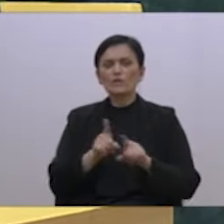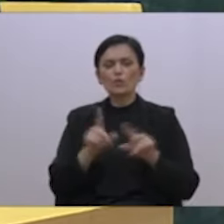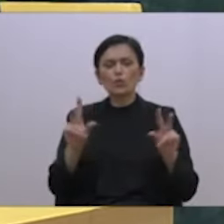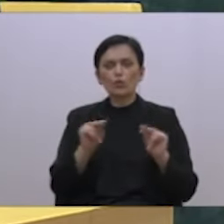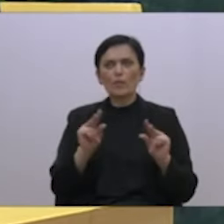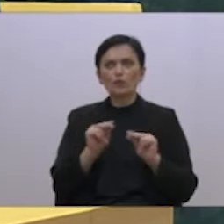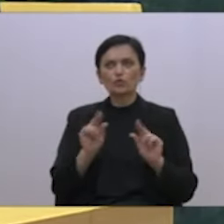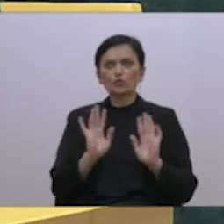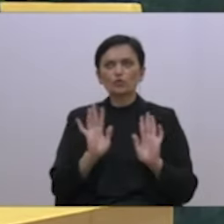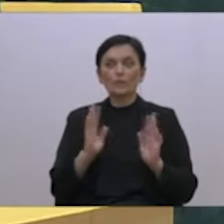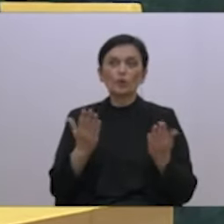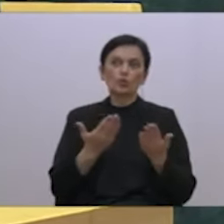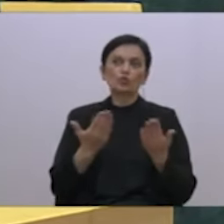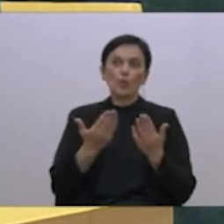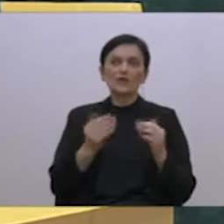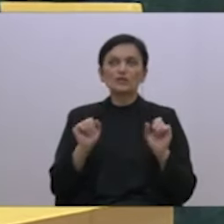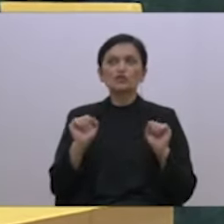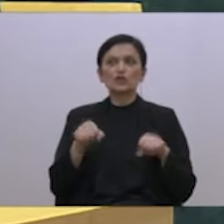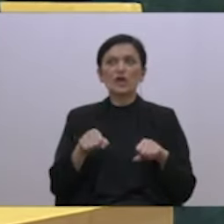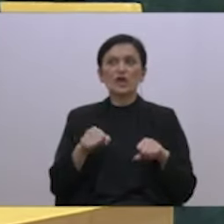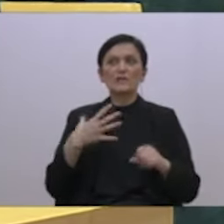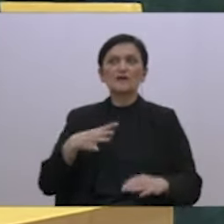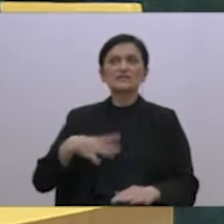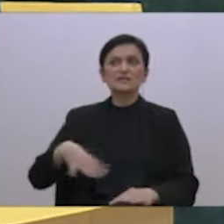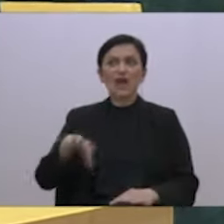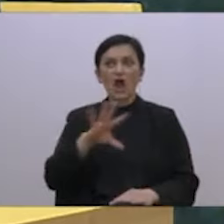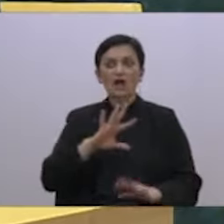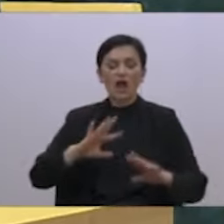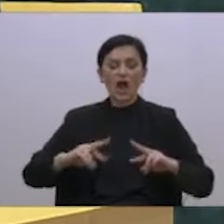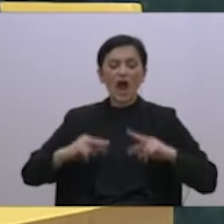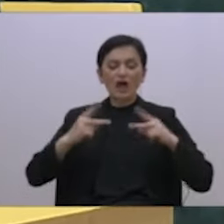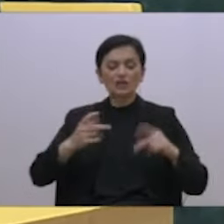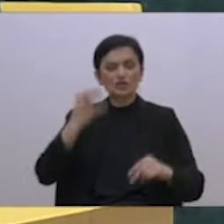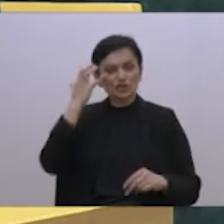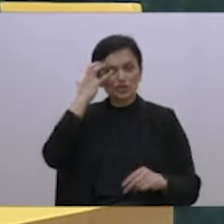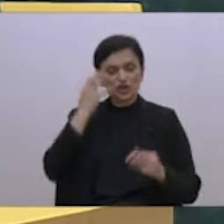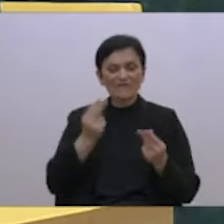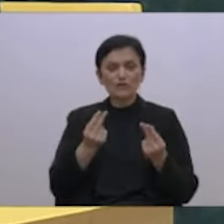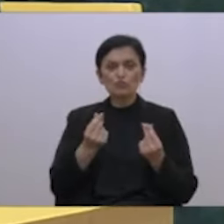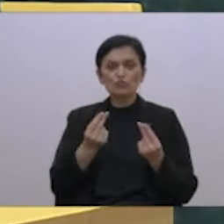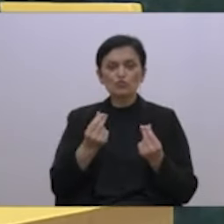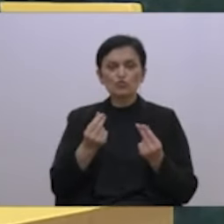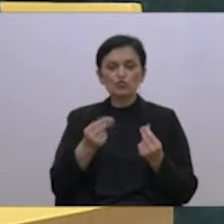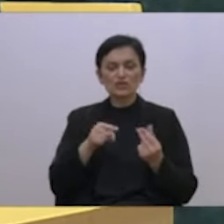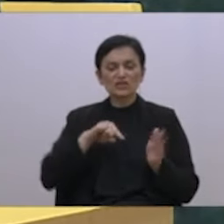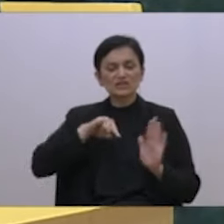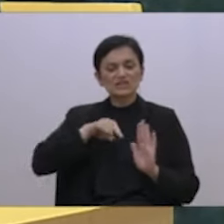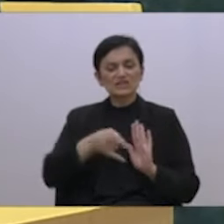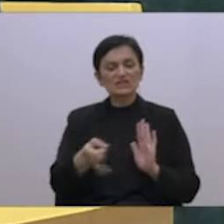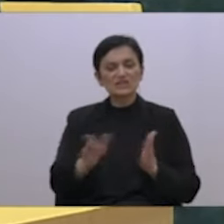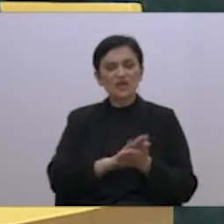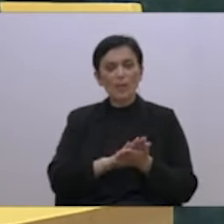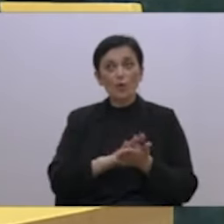უბედურება, რომელმაც შეიძლება საქართველოს აქციოს შავი ფულის სამრეცხაოდ